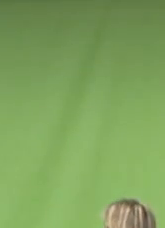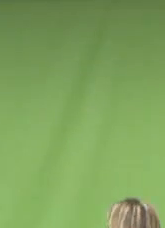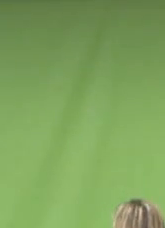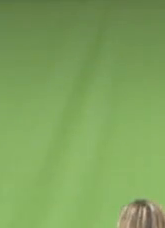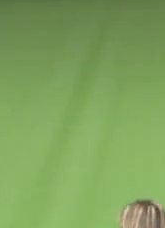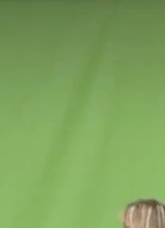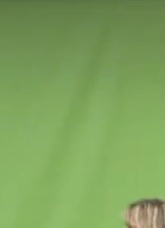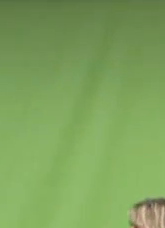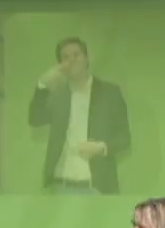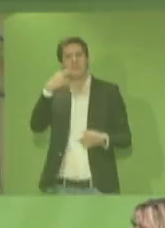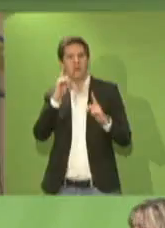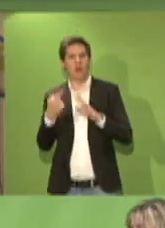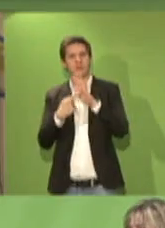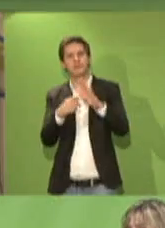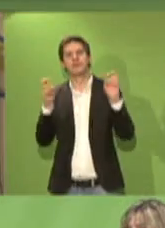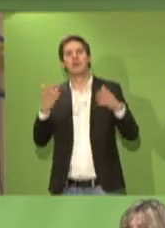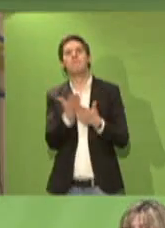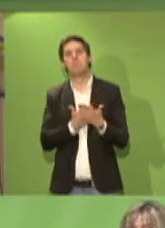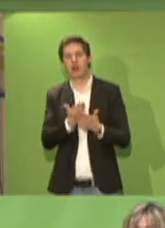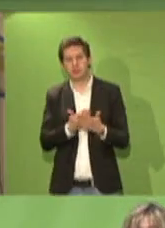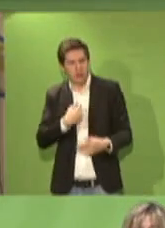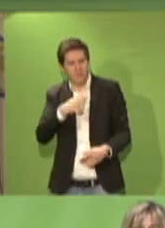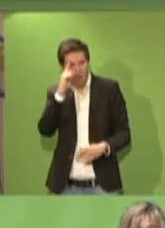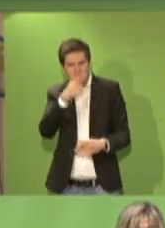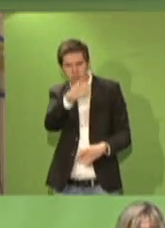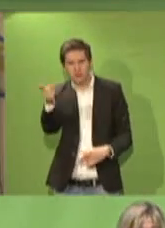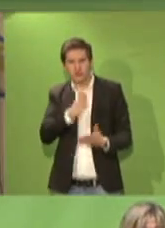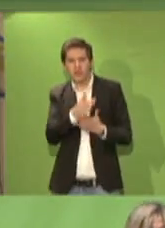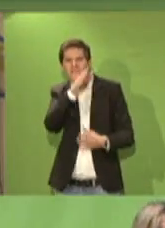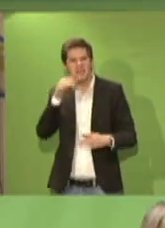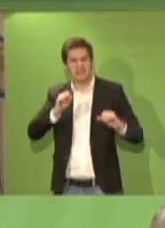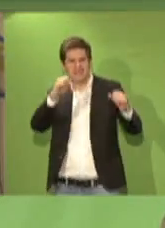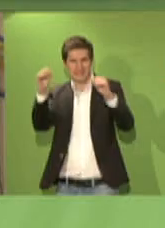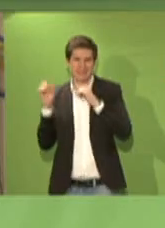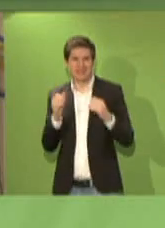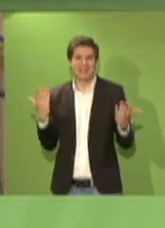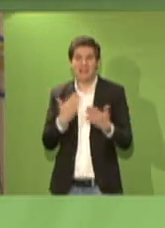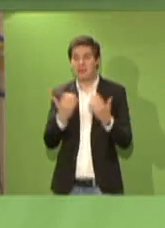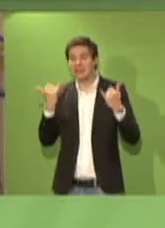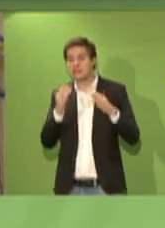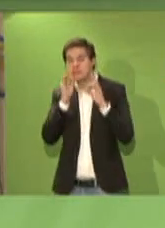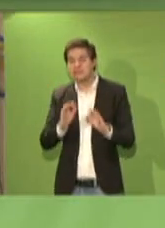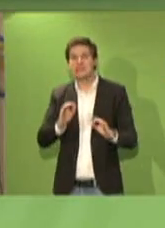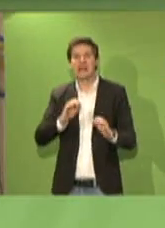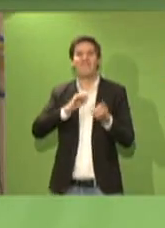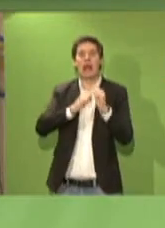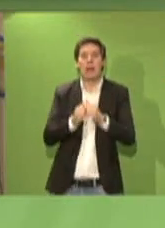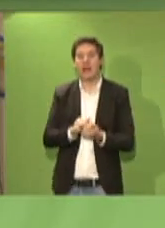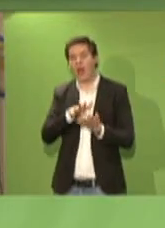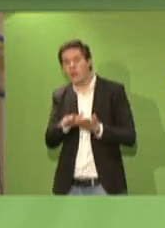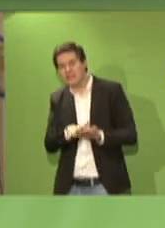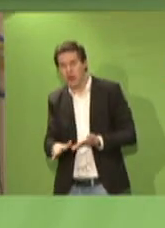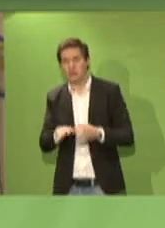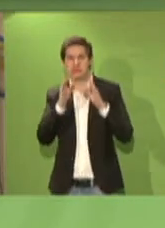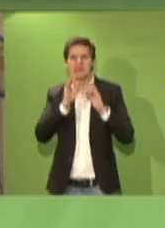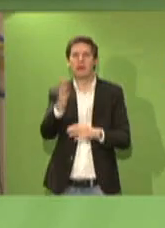als viertes als Beispiel. Ich weiß natürlich, dass ihr viel, viel mehr gemacht habt, aber wir wollen jetzt ja auch keine Wahlkampfauswertung oder keine allumfassende Präsentation hier